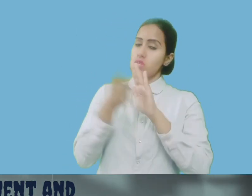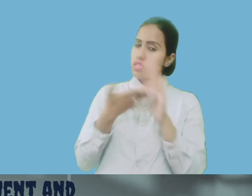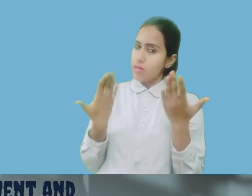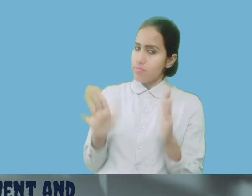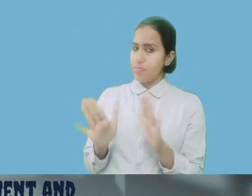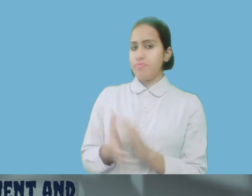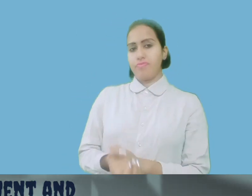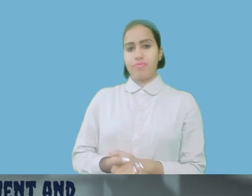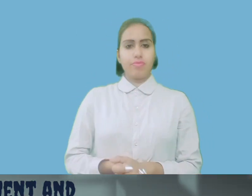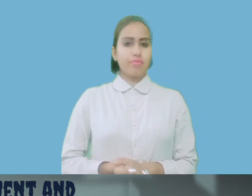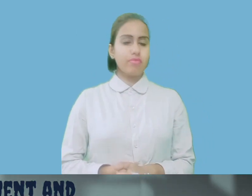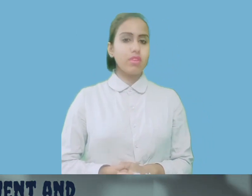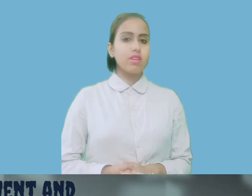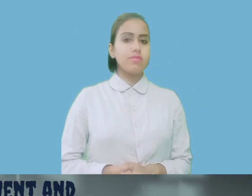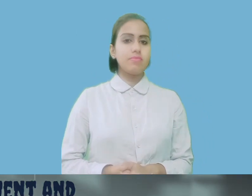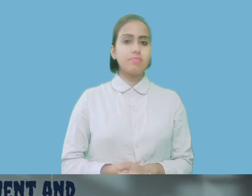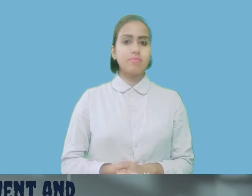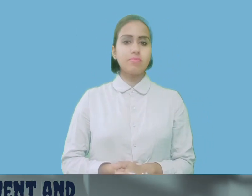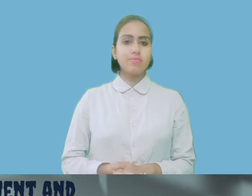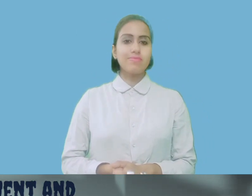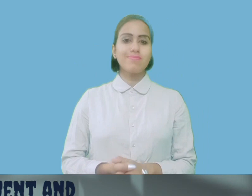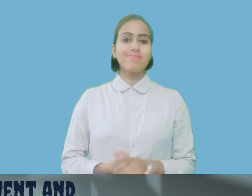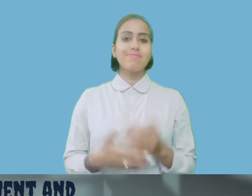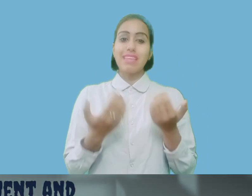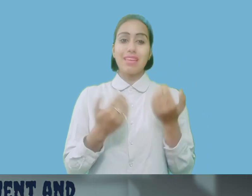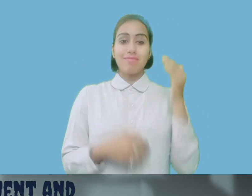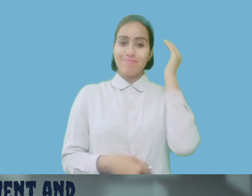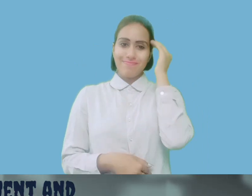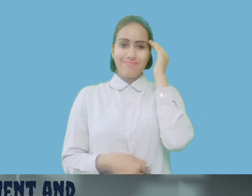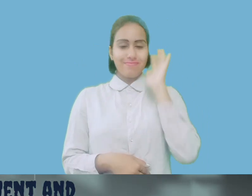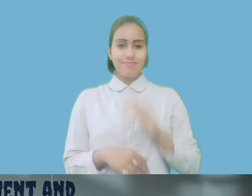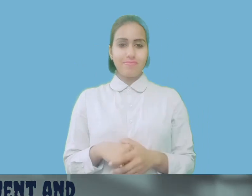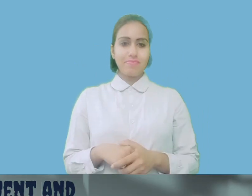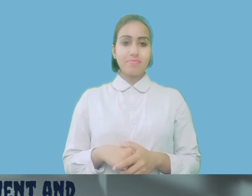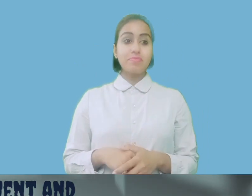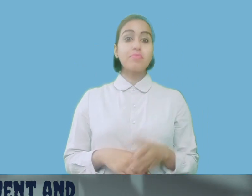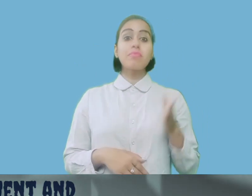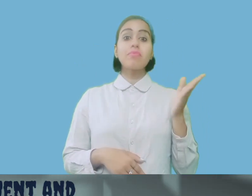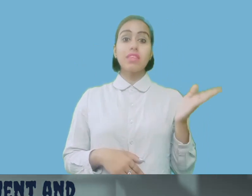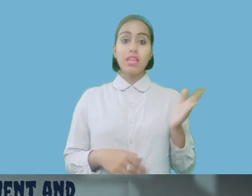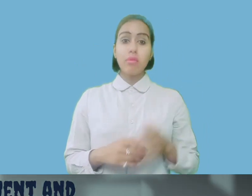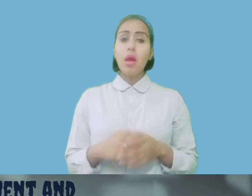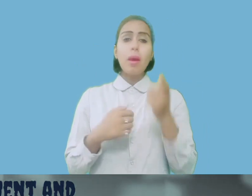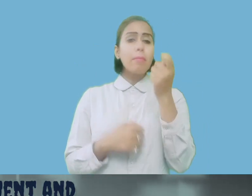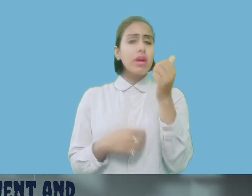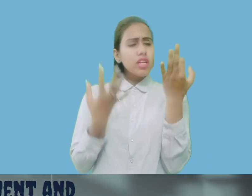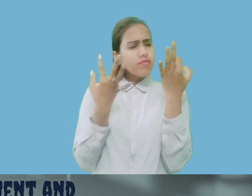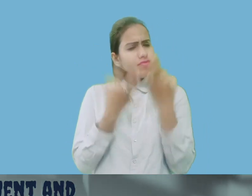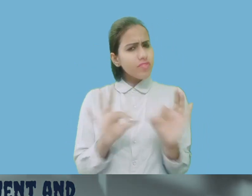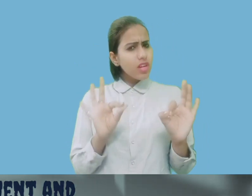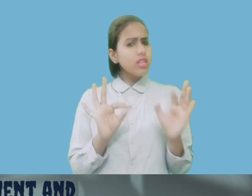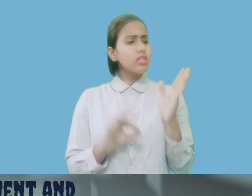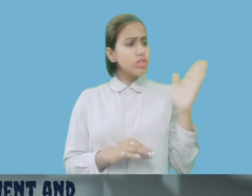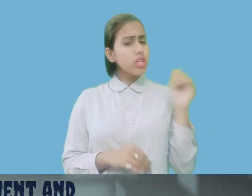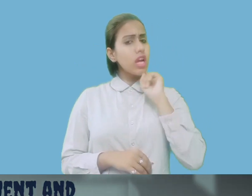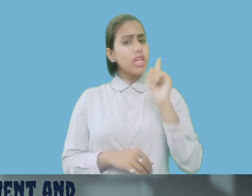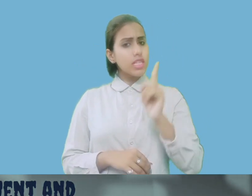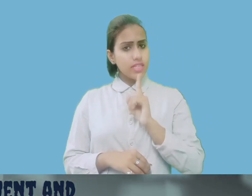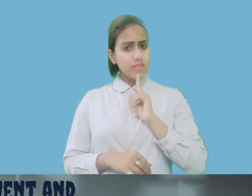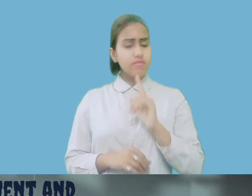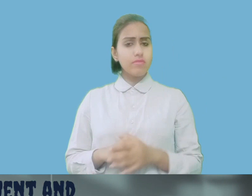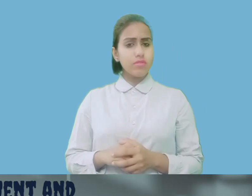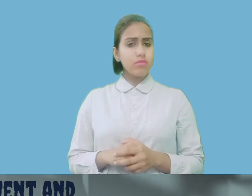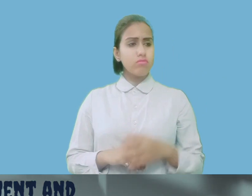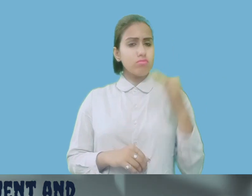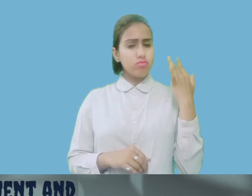में बाइलिंगुअल क्या था, आईडीबीए में वो शिक्षण ले रहा था, वहीं पे रहकर